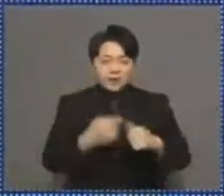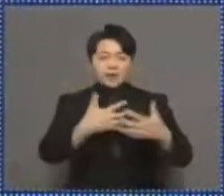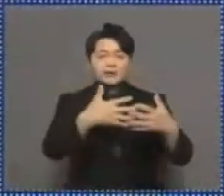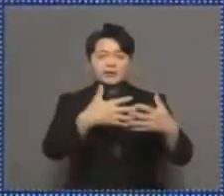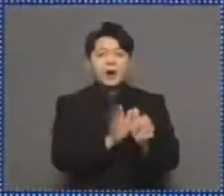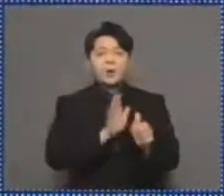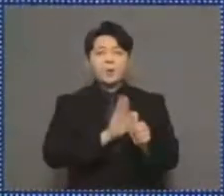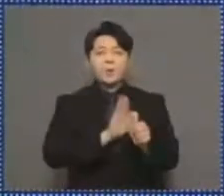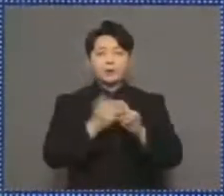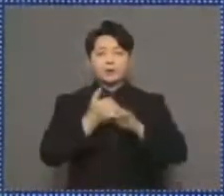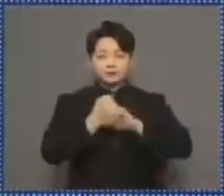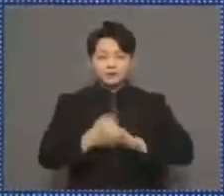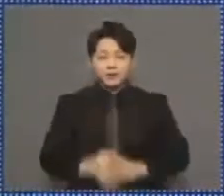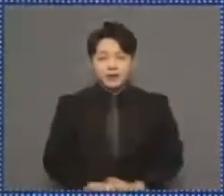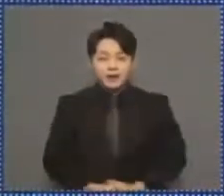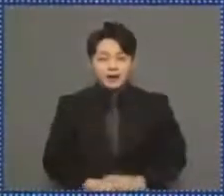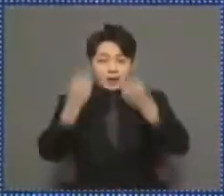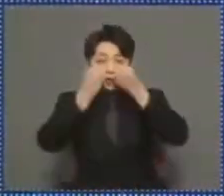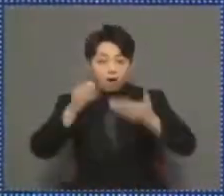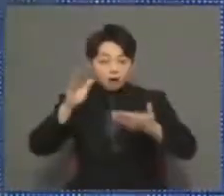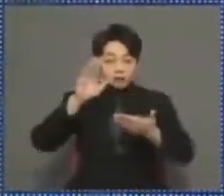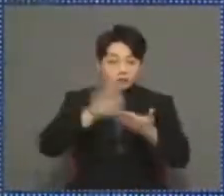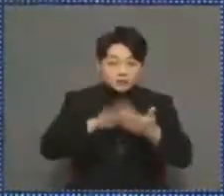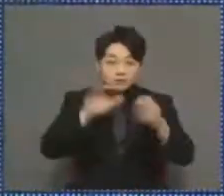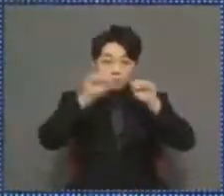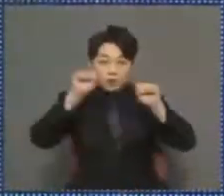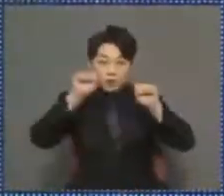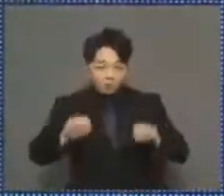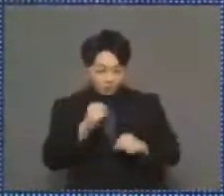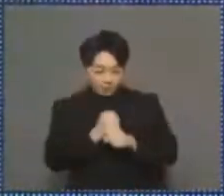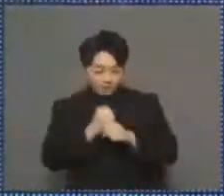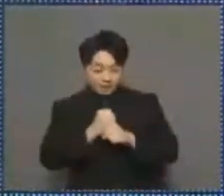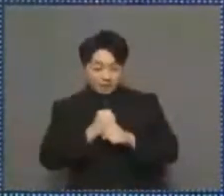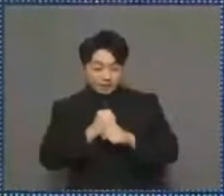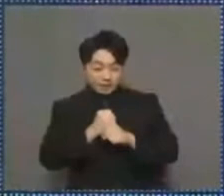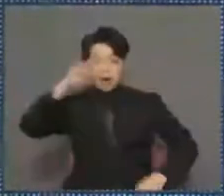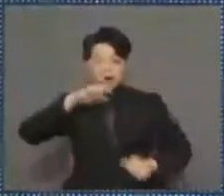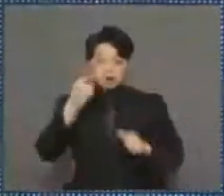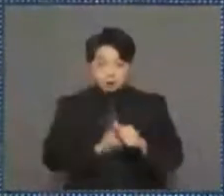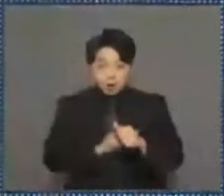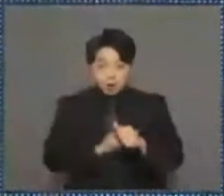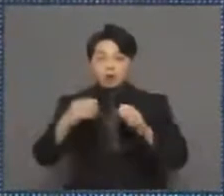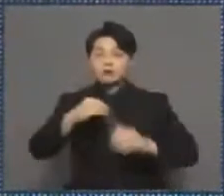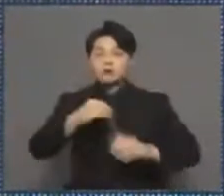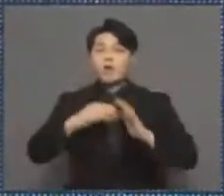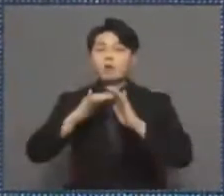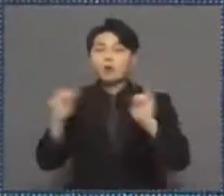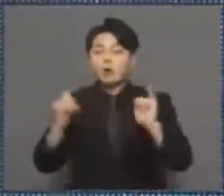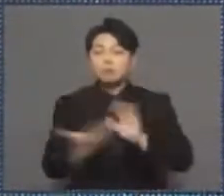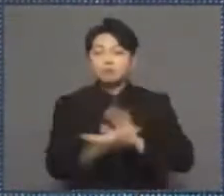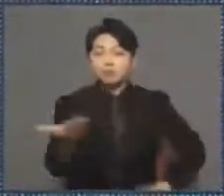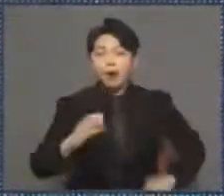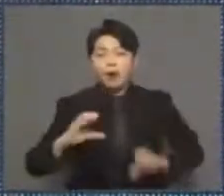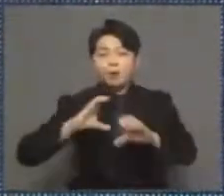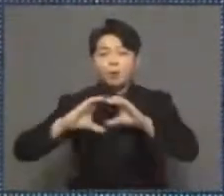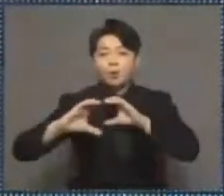바치겠습니다. 혁신적인 온오프라인 플랫폼을 만들어 당원과 직접 소통을